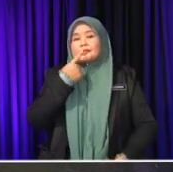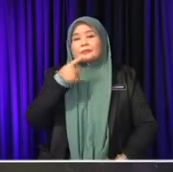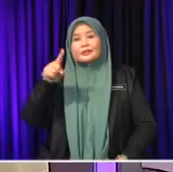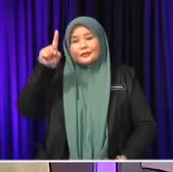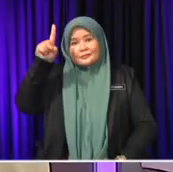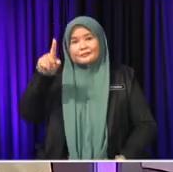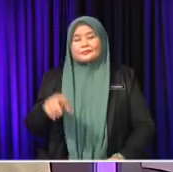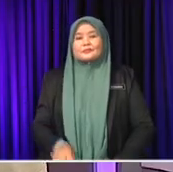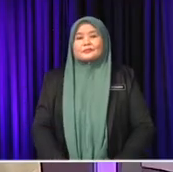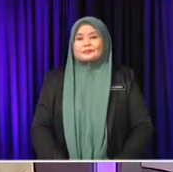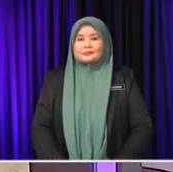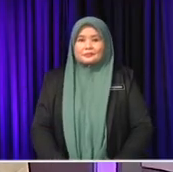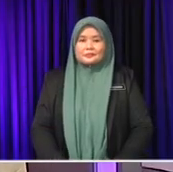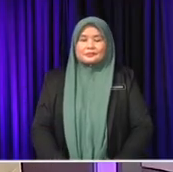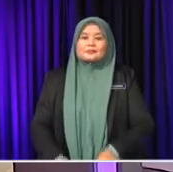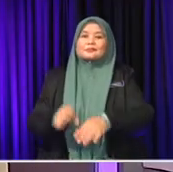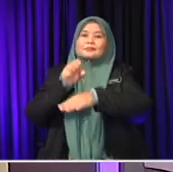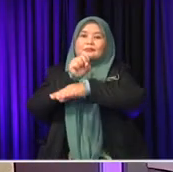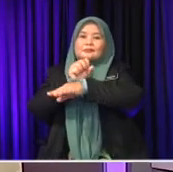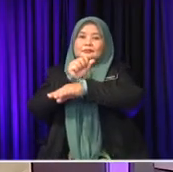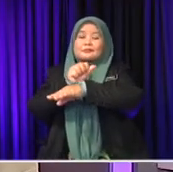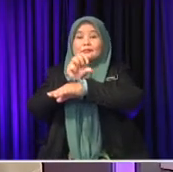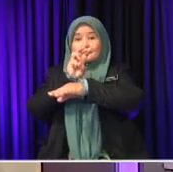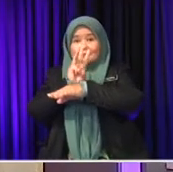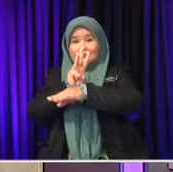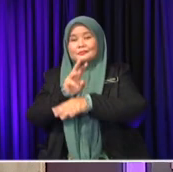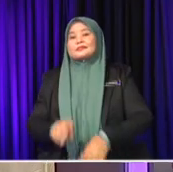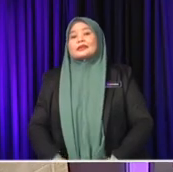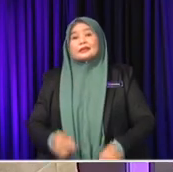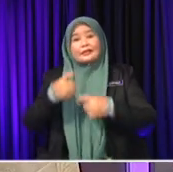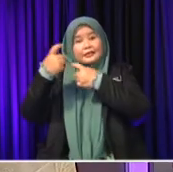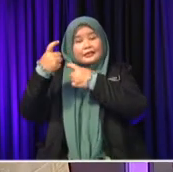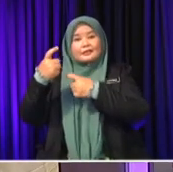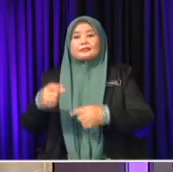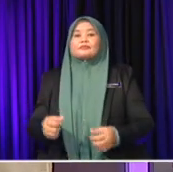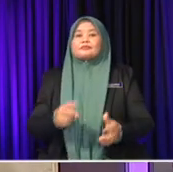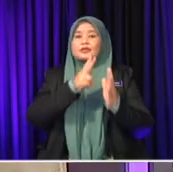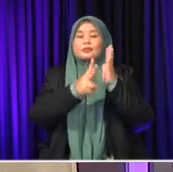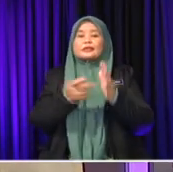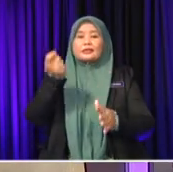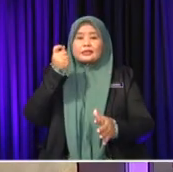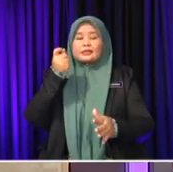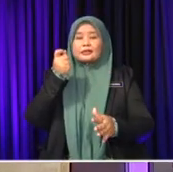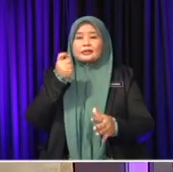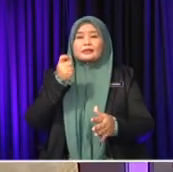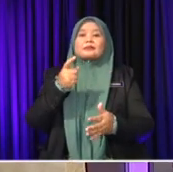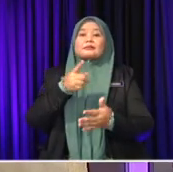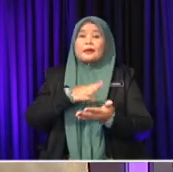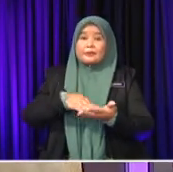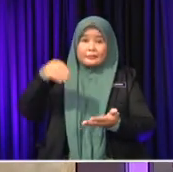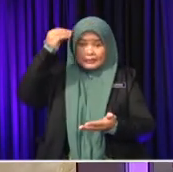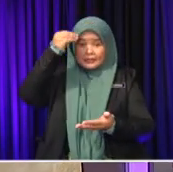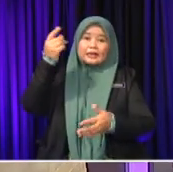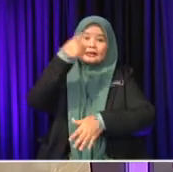Allahumma sholli wasallim ala sayyidina muhammad kaitan video tadi dan juga pelajaran yang kita akan pelajari